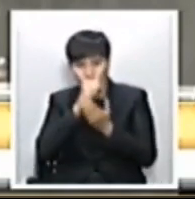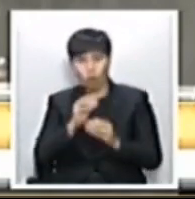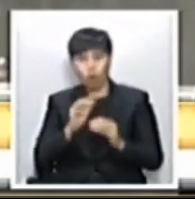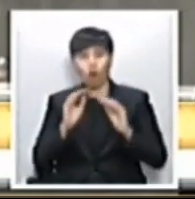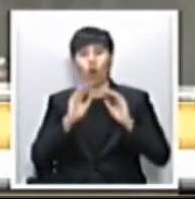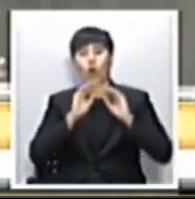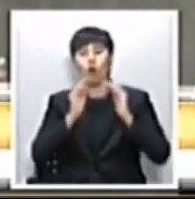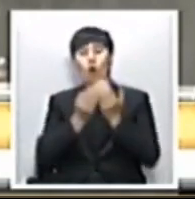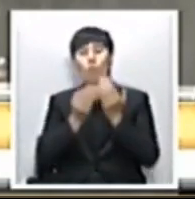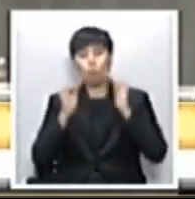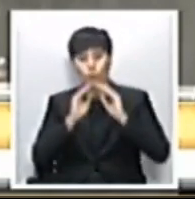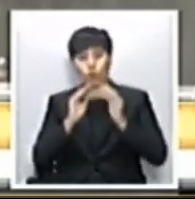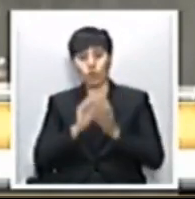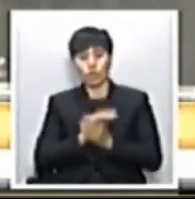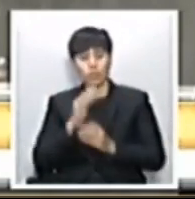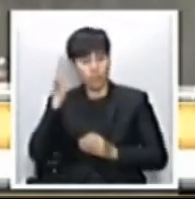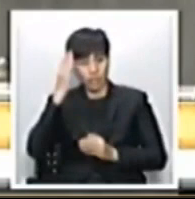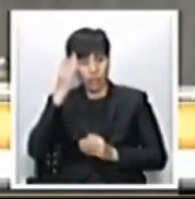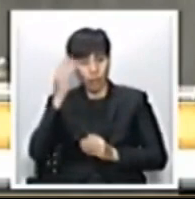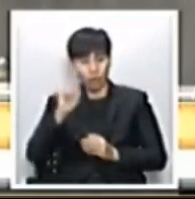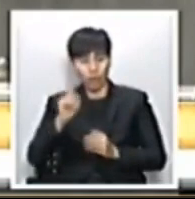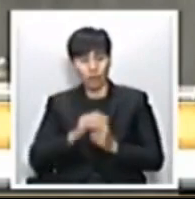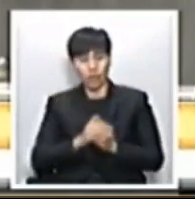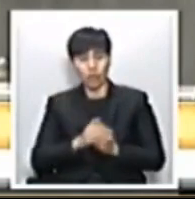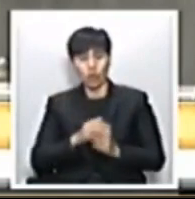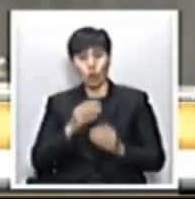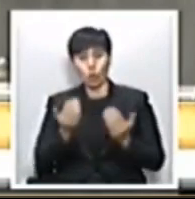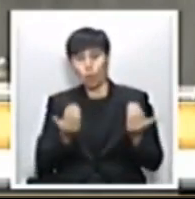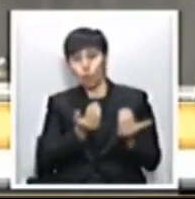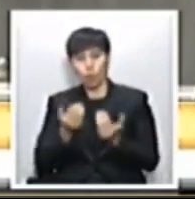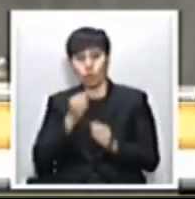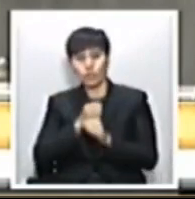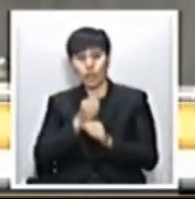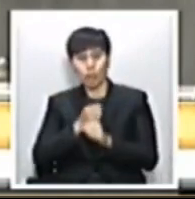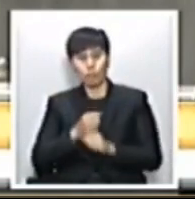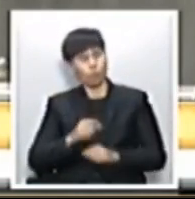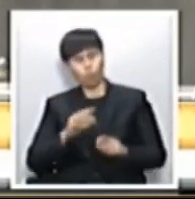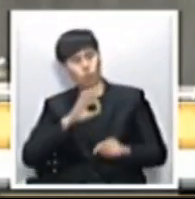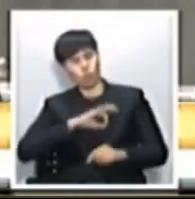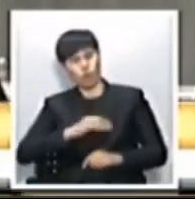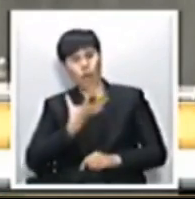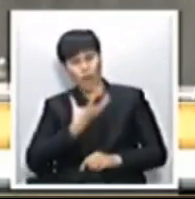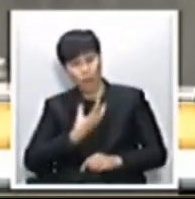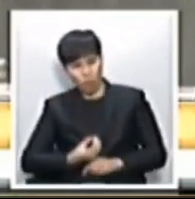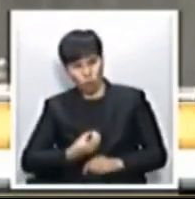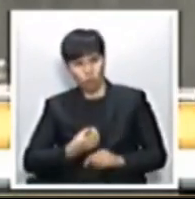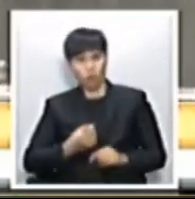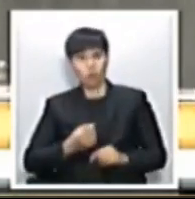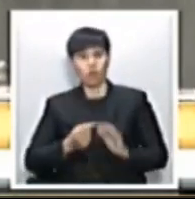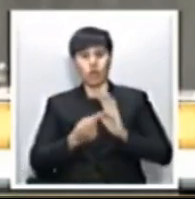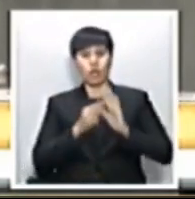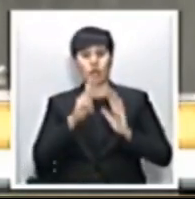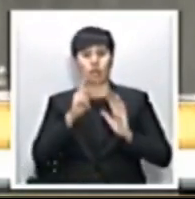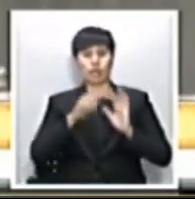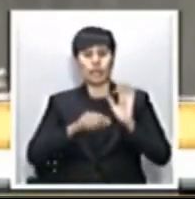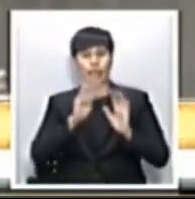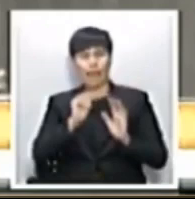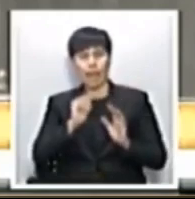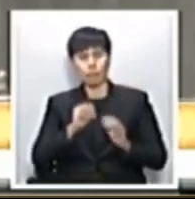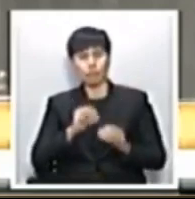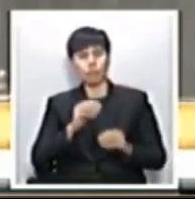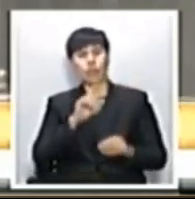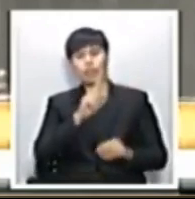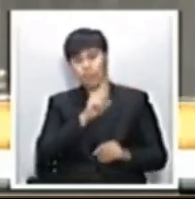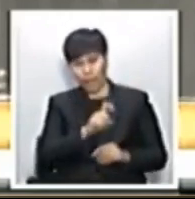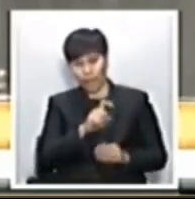กับลูกจนทราบสาเหตุว่าที่ลูกทำอย่างนี้เพราะลูกรู้สึกเหงาไม่มีน้องแก้มซึ่งเคยเป็นเพื่อนเล่นมาแต่ก่อน